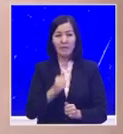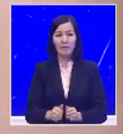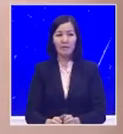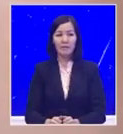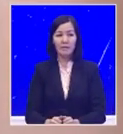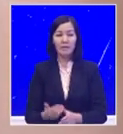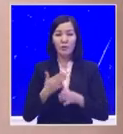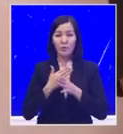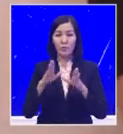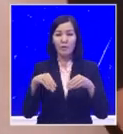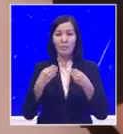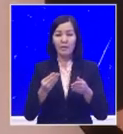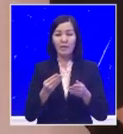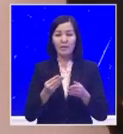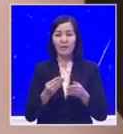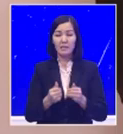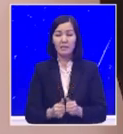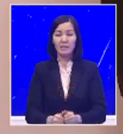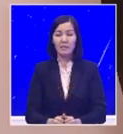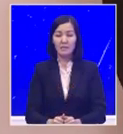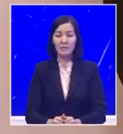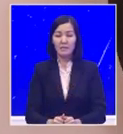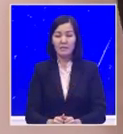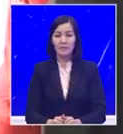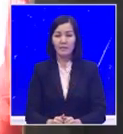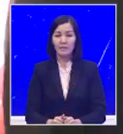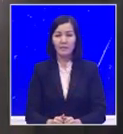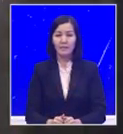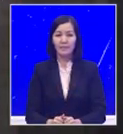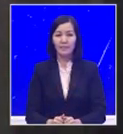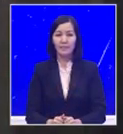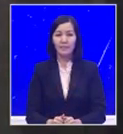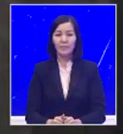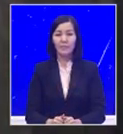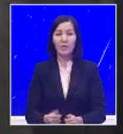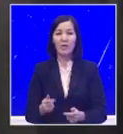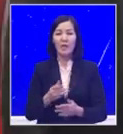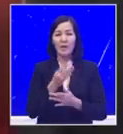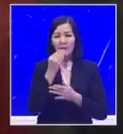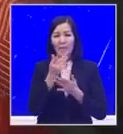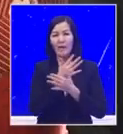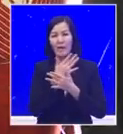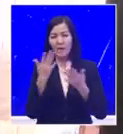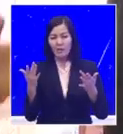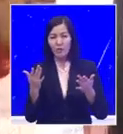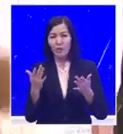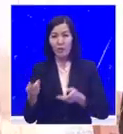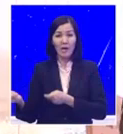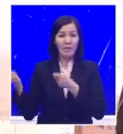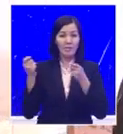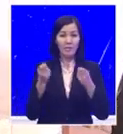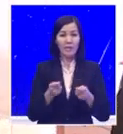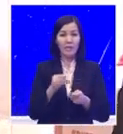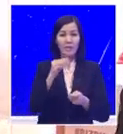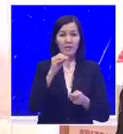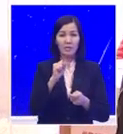Естіп көмектеріңізді беріп, аямай естіп жұмыс жасап отқанымызға. Он мен май, қант пен шай, көп көрім көкөніс көтере келгеннің бірі